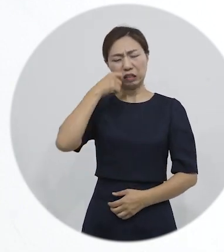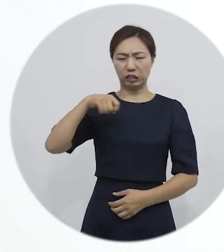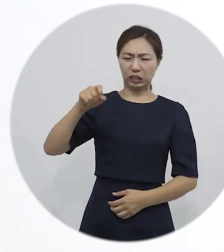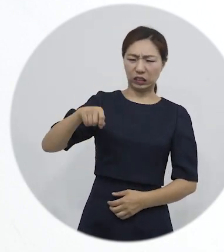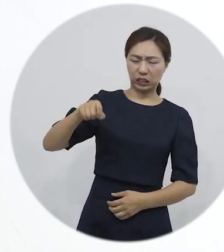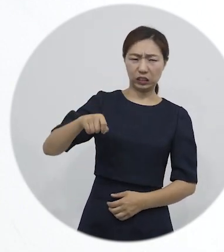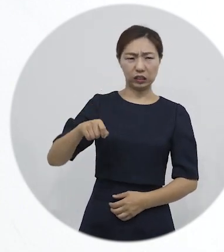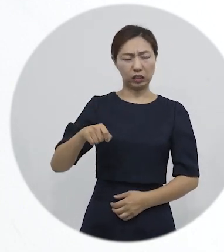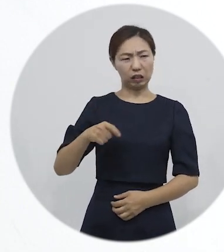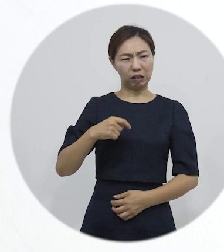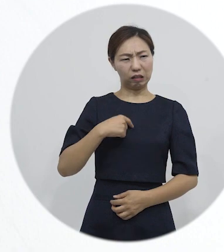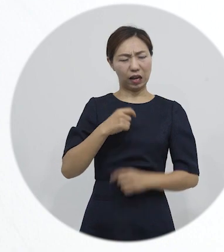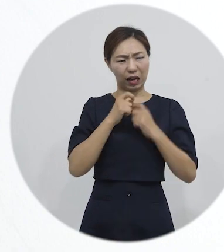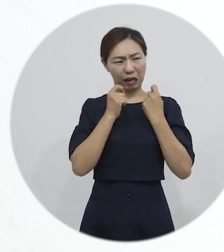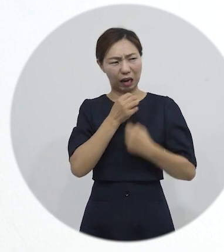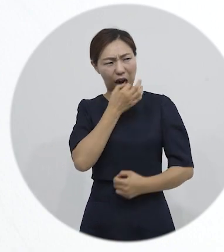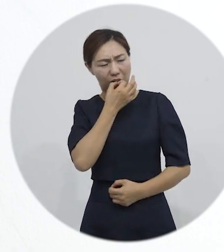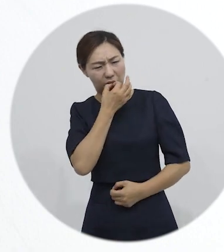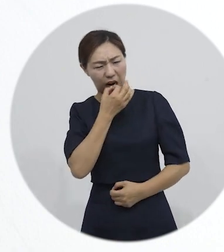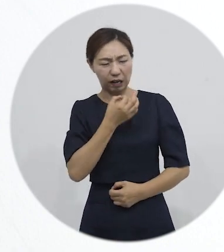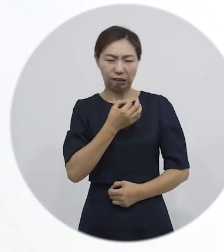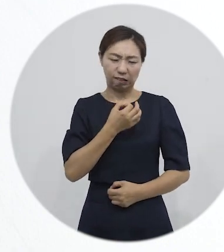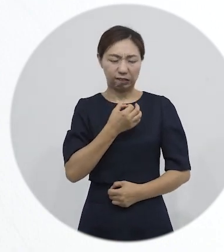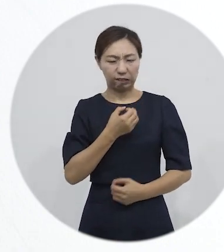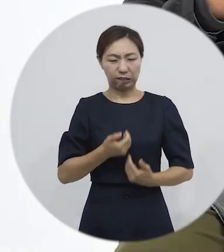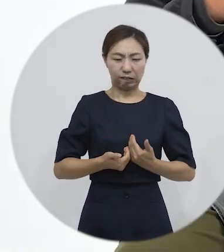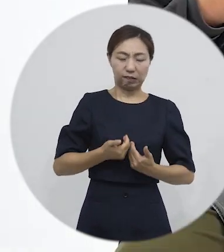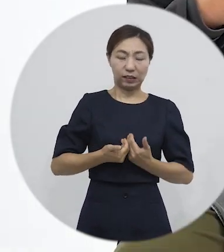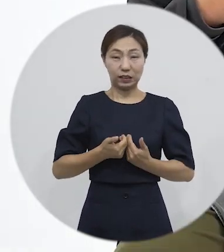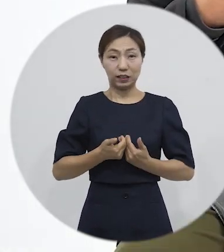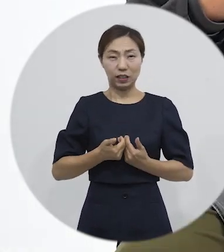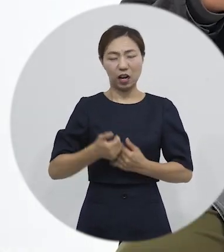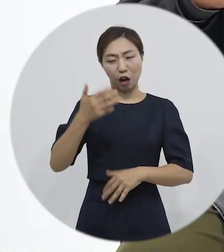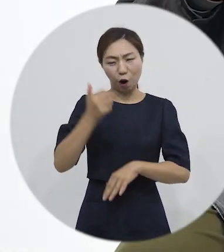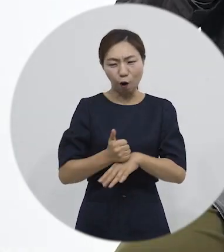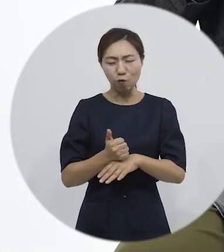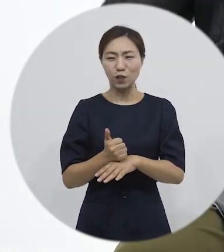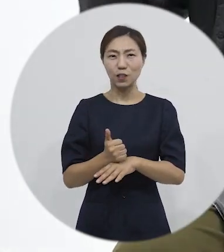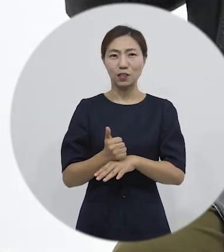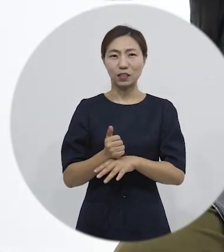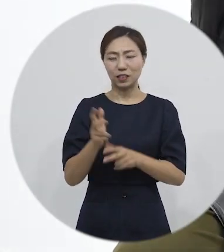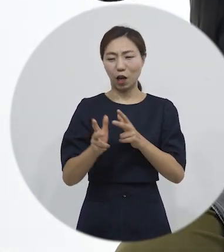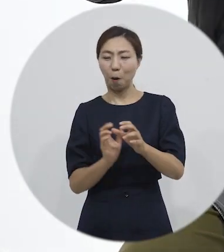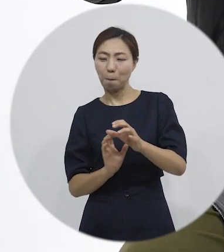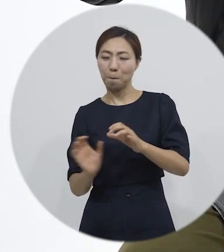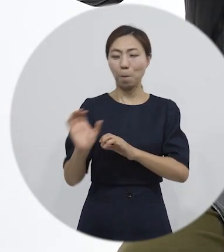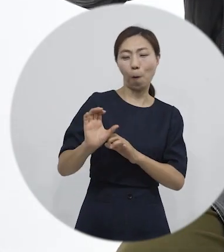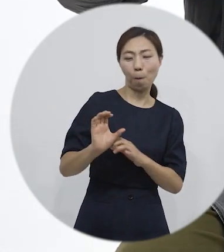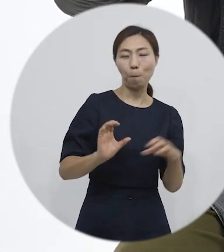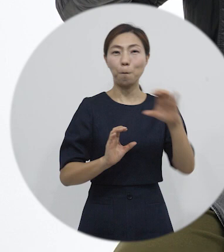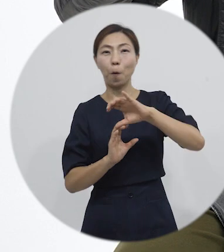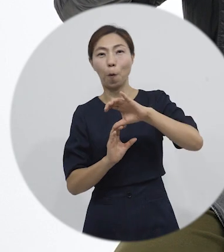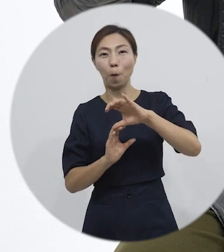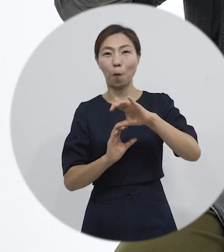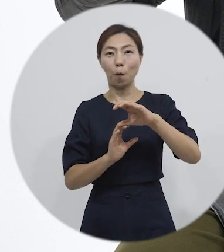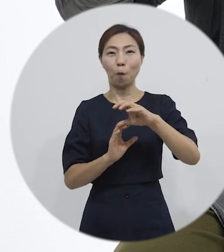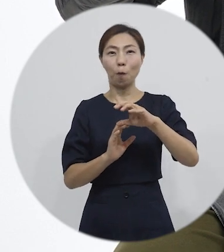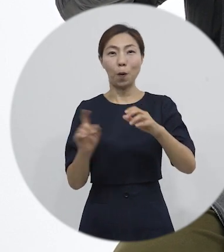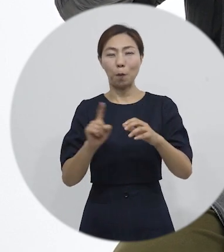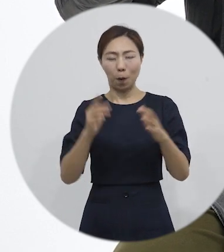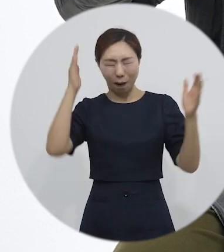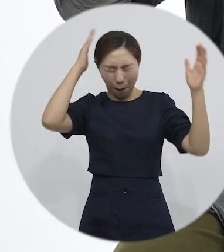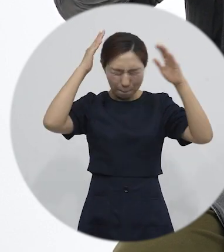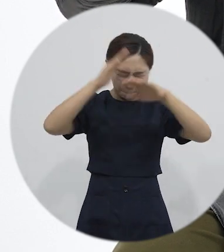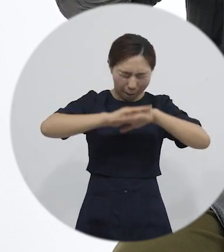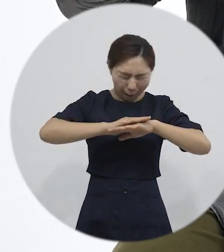문제인데 혹은 너무 이기적인 건데 이거를 그냥 내는 것 같은 그런 느낌을 받아요. 그래서 거기에 덧붙입니다. 저녁 시간에 방문할